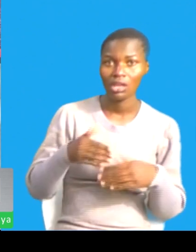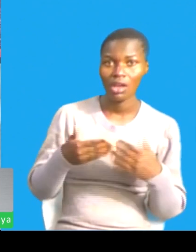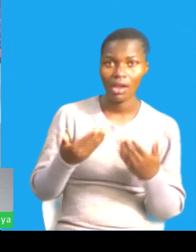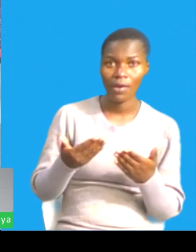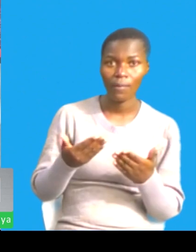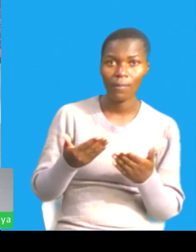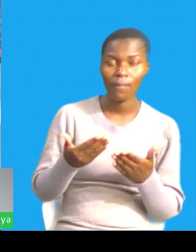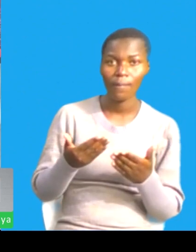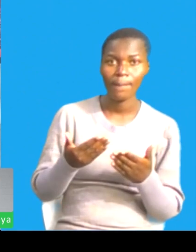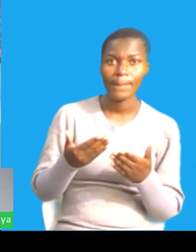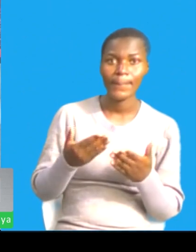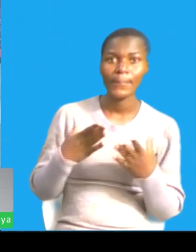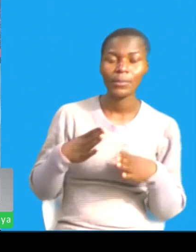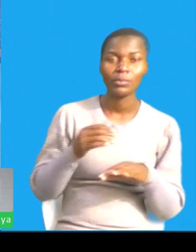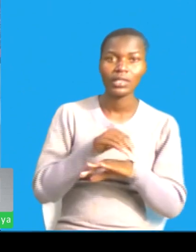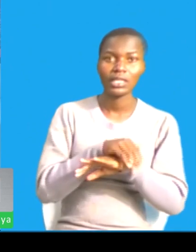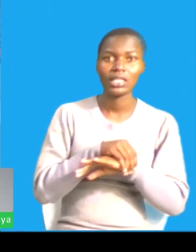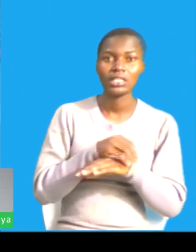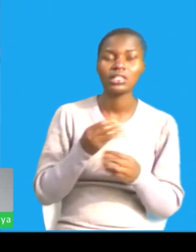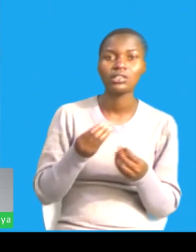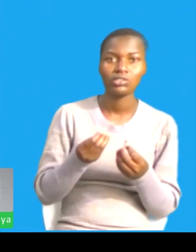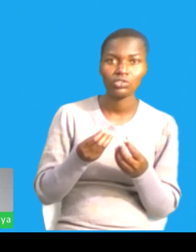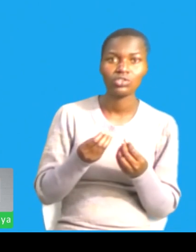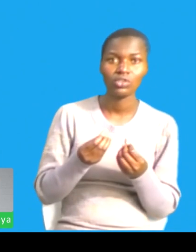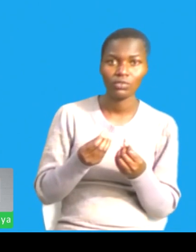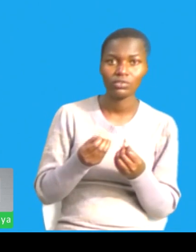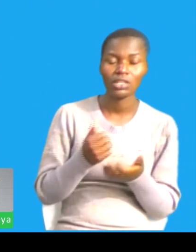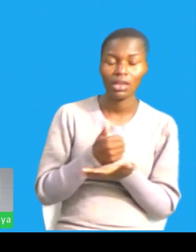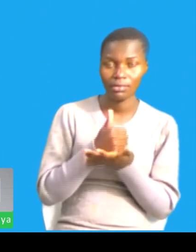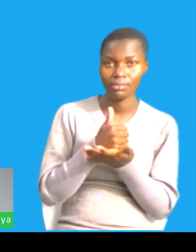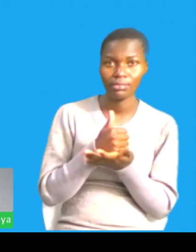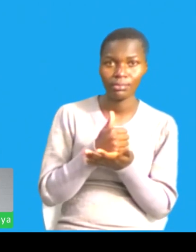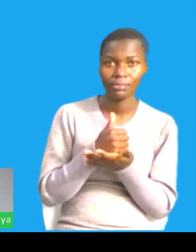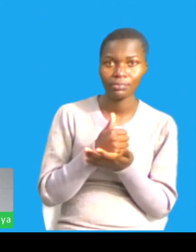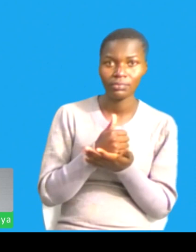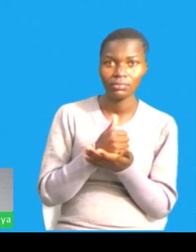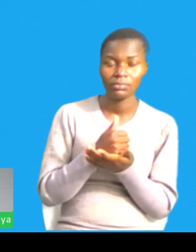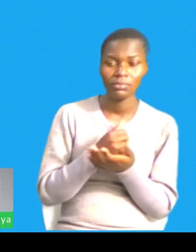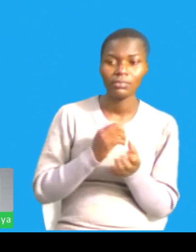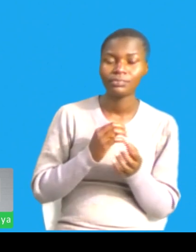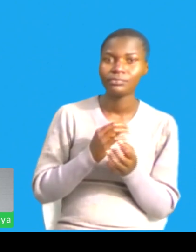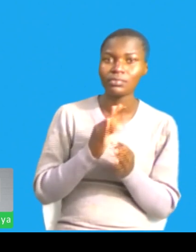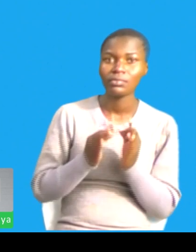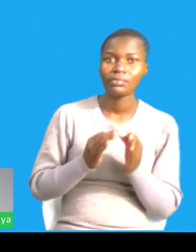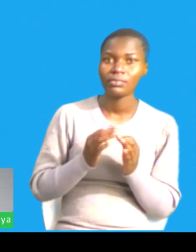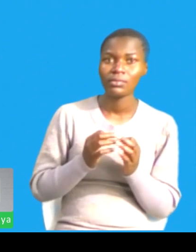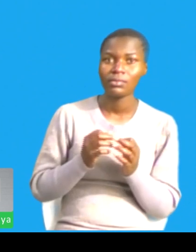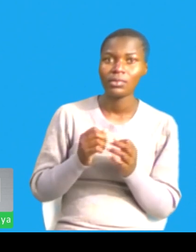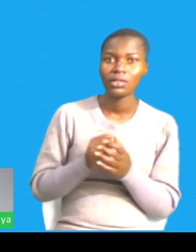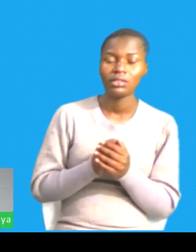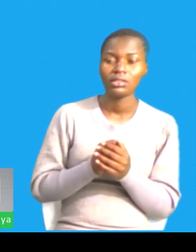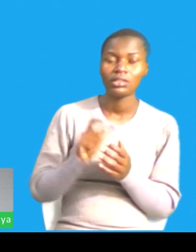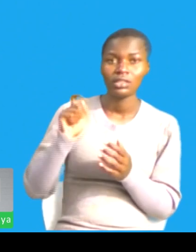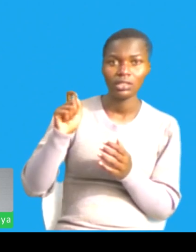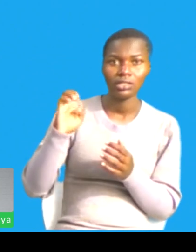what is called a soft landing kutoka kwa hii mambo yote? Kwa sababu kutupa watu kazi. Hii Telcom kuna watu